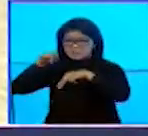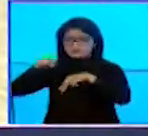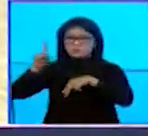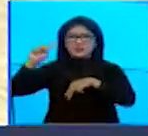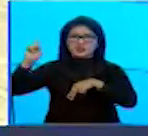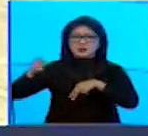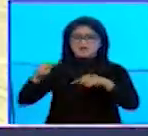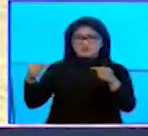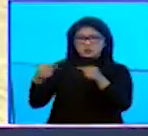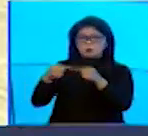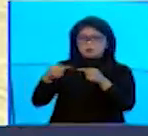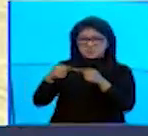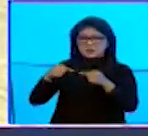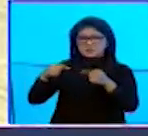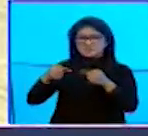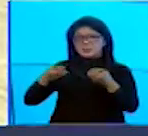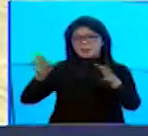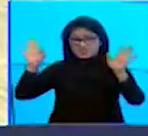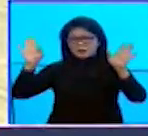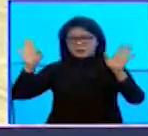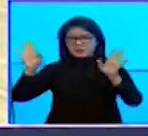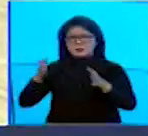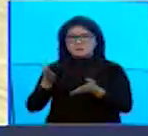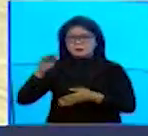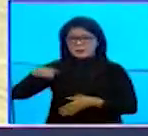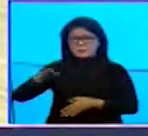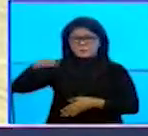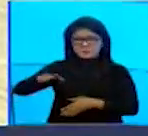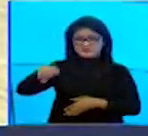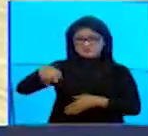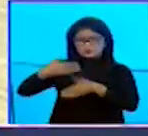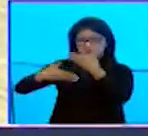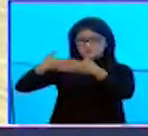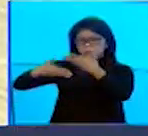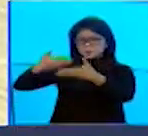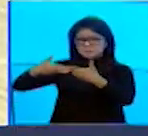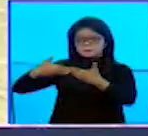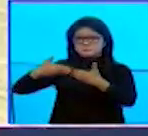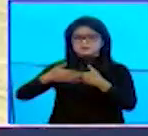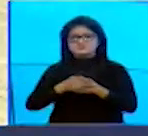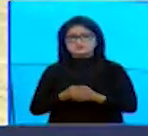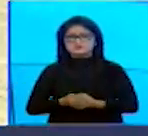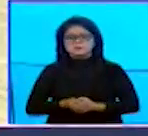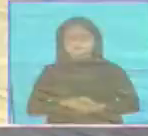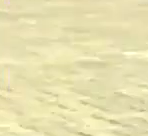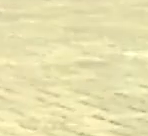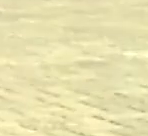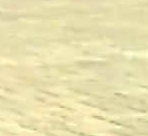Chaeri kapal selam nanggala 402 masih dilakukan Panglima TNI sendiri Marsekal Hadi tjahjanto